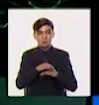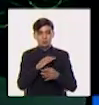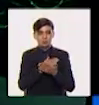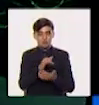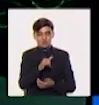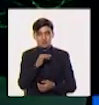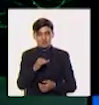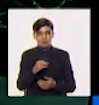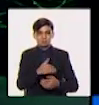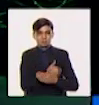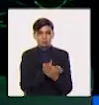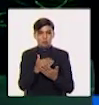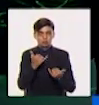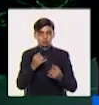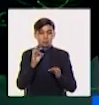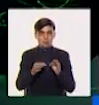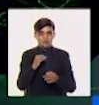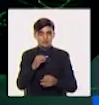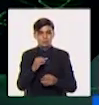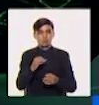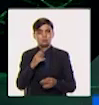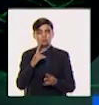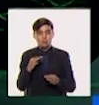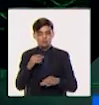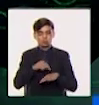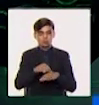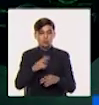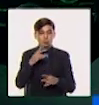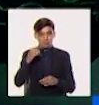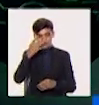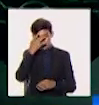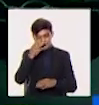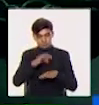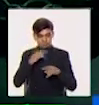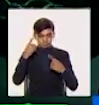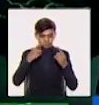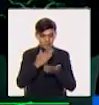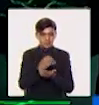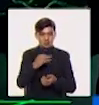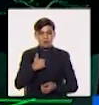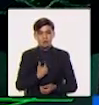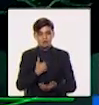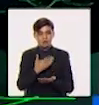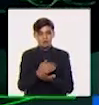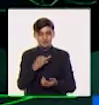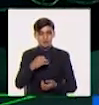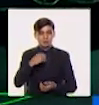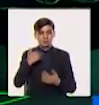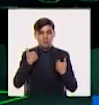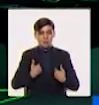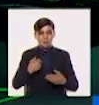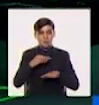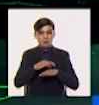айтады. Қазір дене температурам түсіп, жағдайым жақсарғанымен әлде басым айналып жөтелі бар дейді. Соның салдарынан денесінің ауыратынын